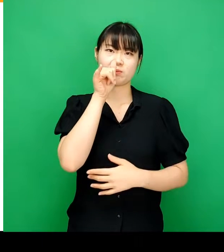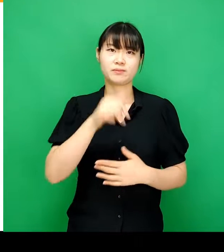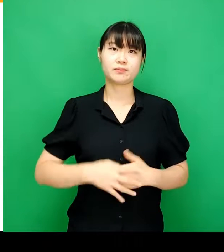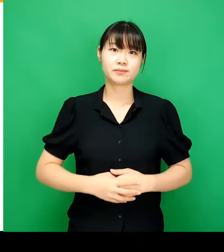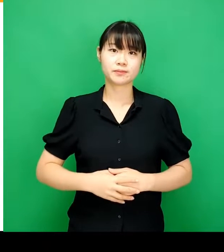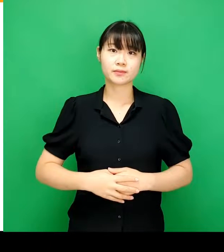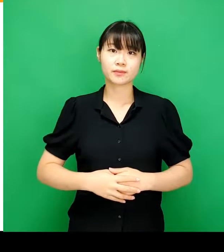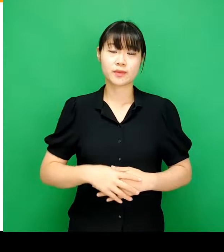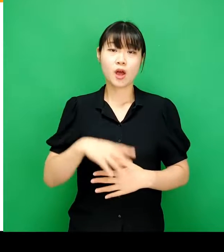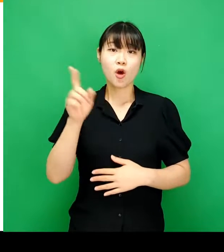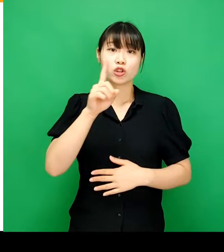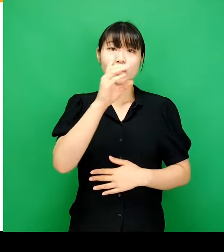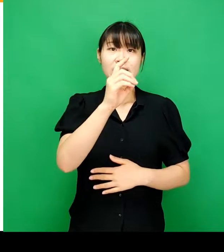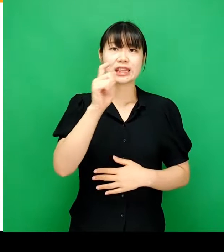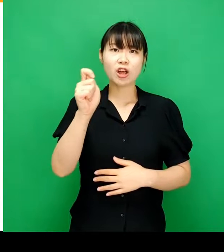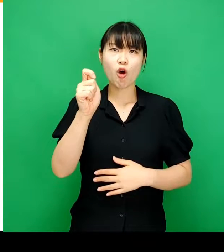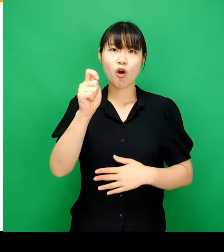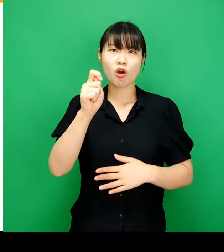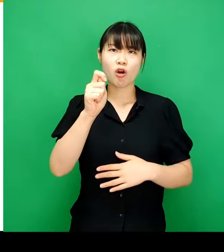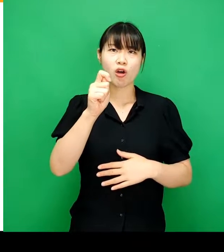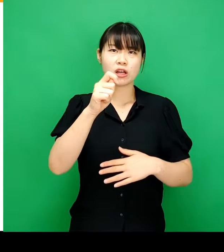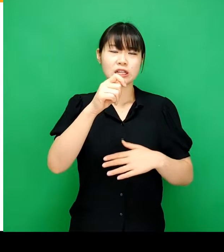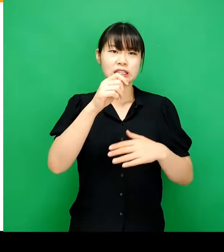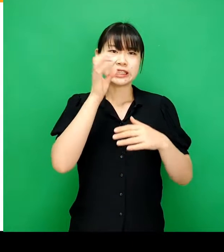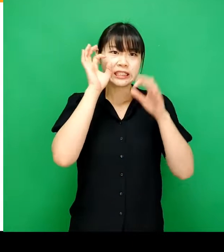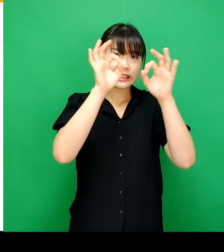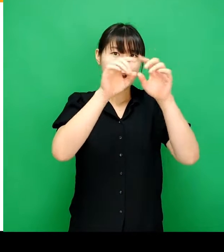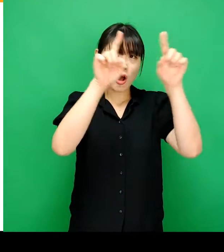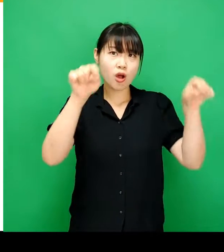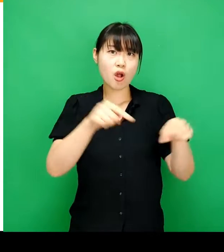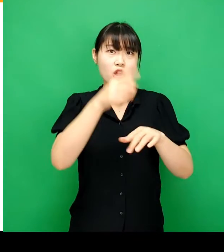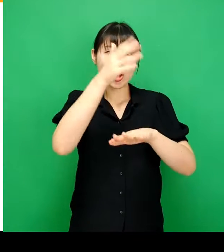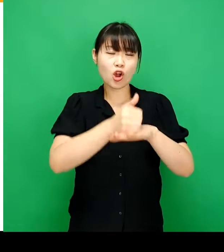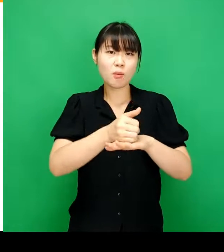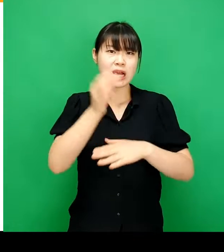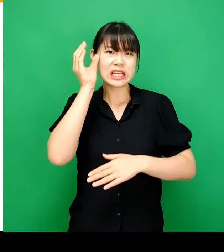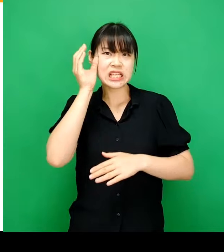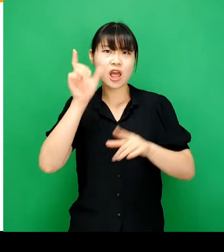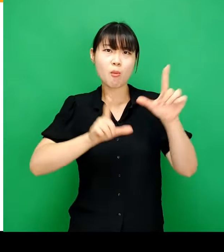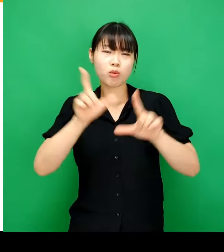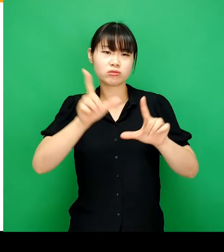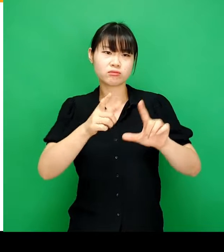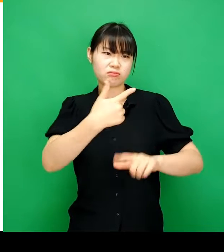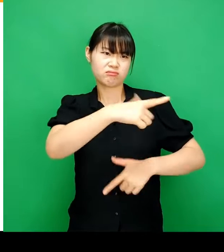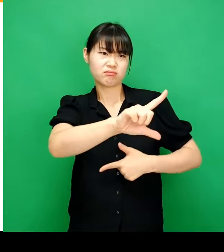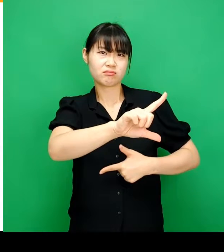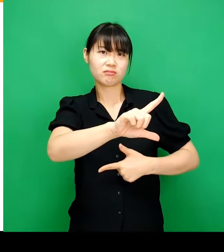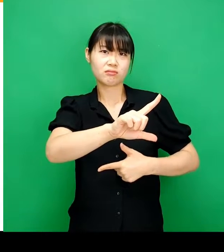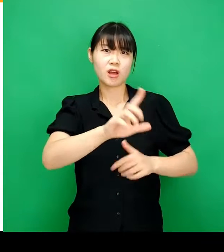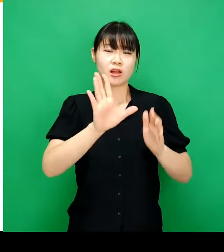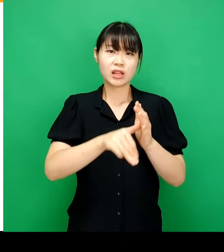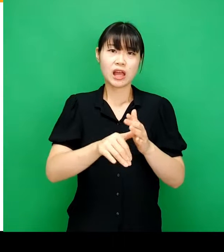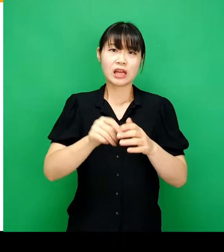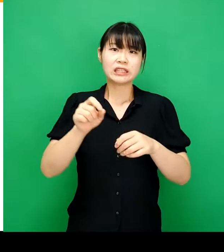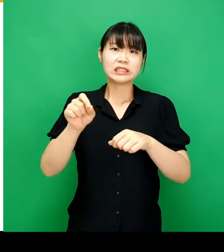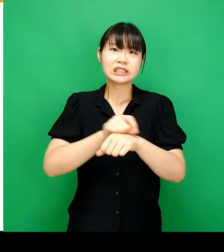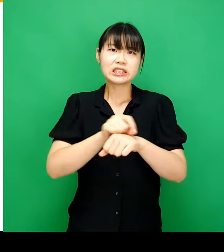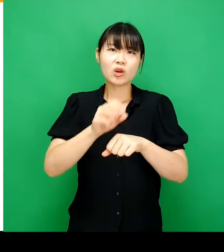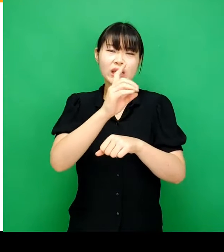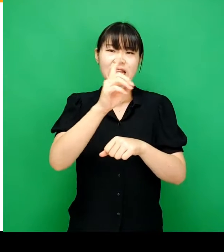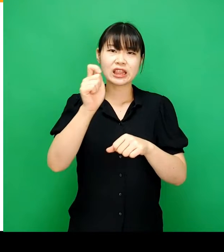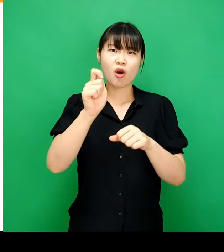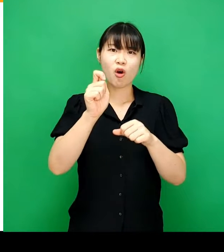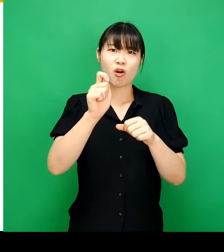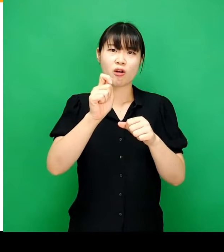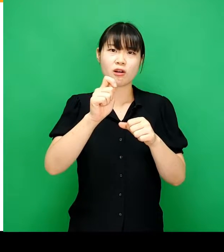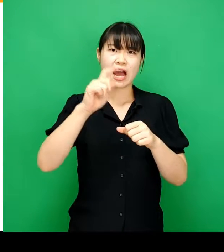있습니다. 어떤 데이터를 차트로 시각화한 결과물이 기대했던 모습과 다를 경우 특정 데이터를